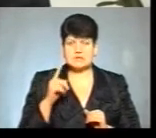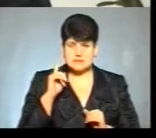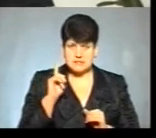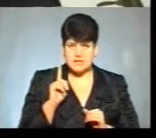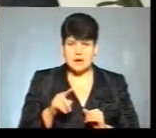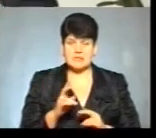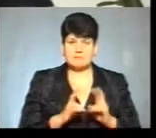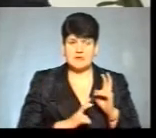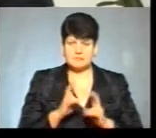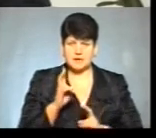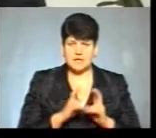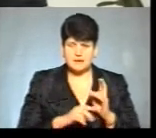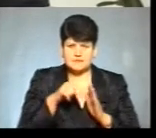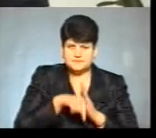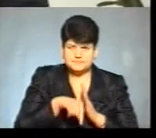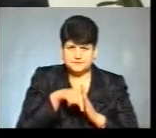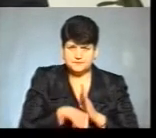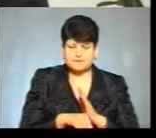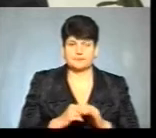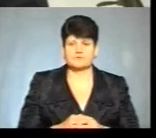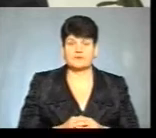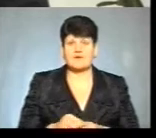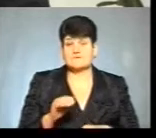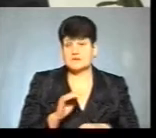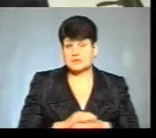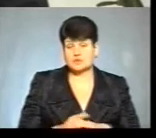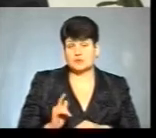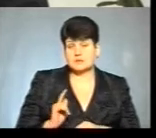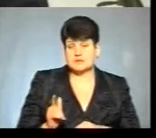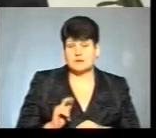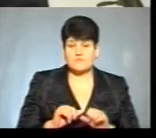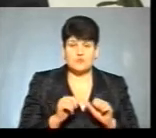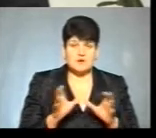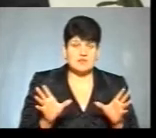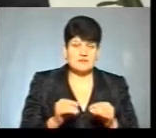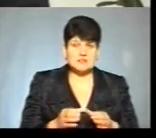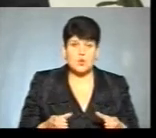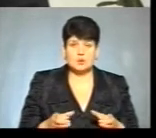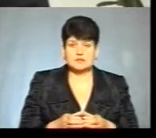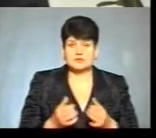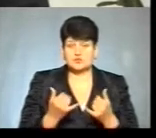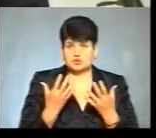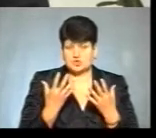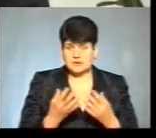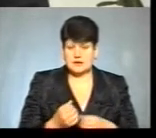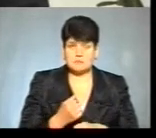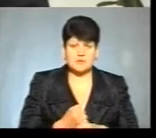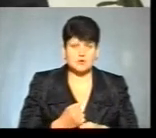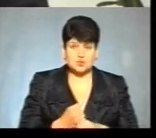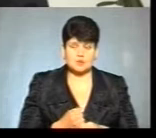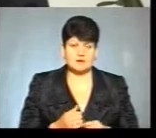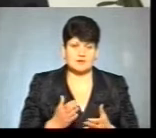саме підприємство з самої середини. От, фактично ми з ним формували весь колектив, який на сьогоднішній день працює в